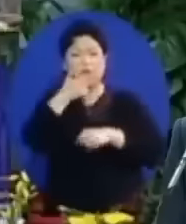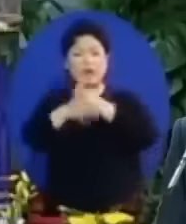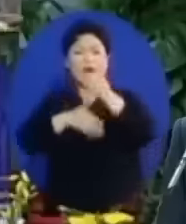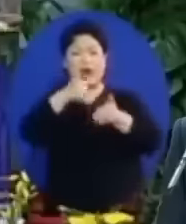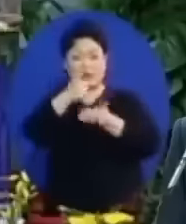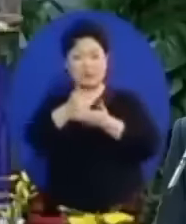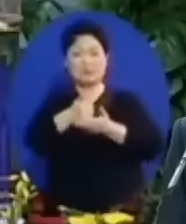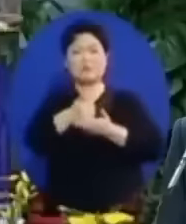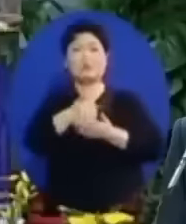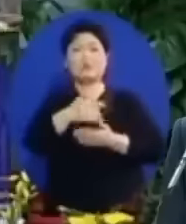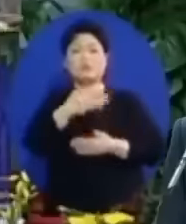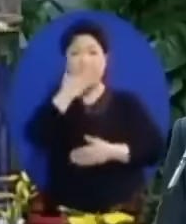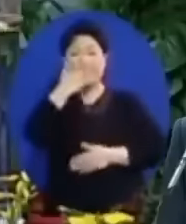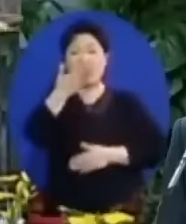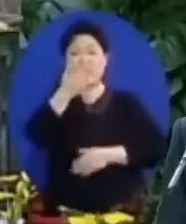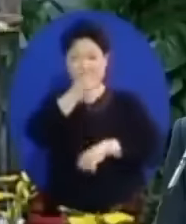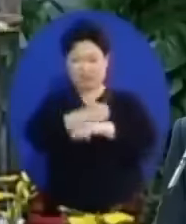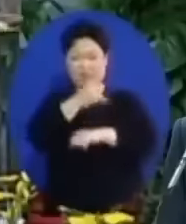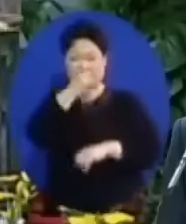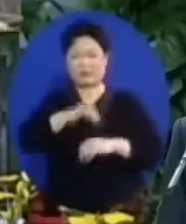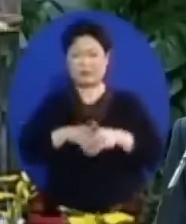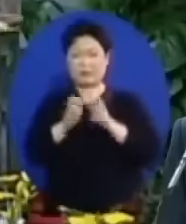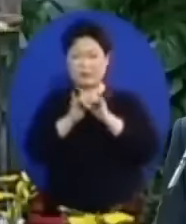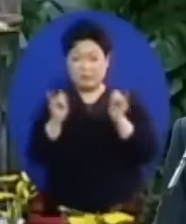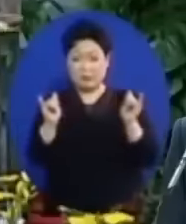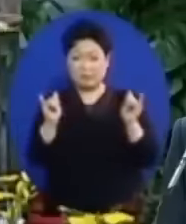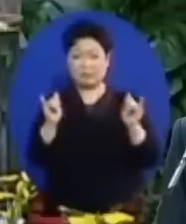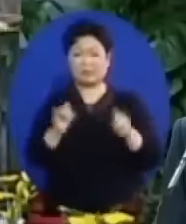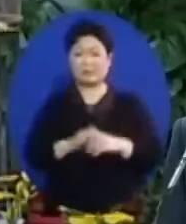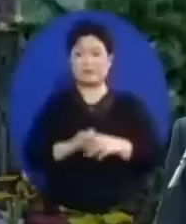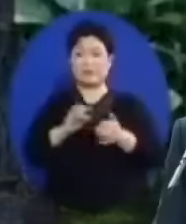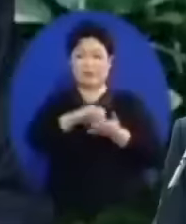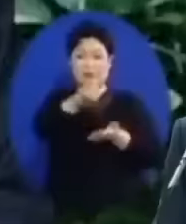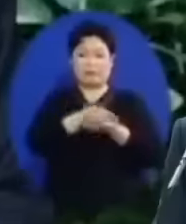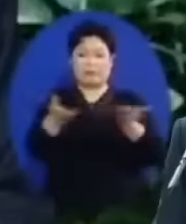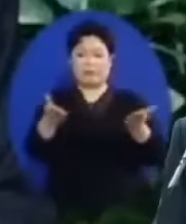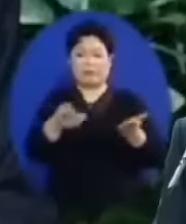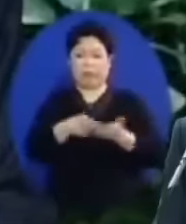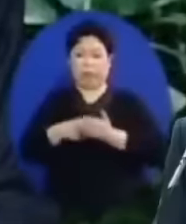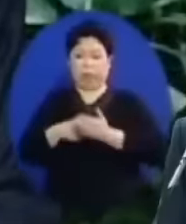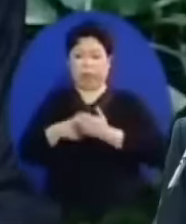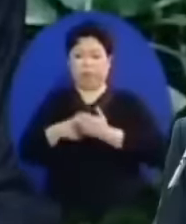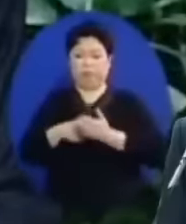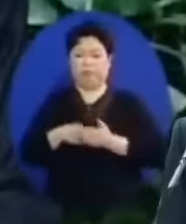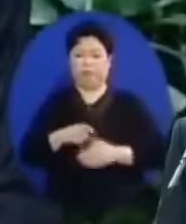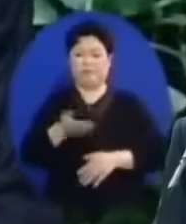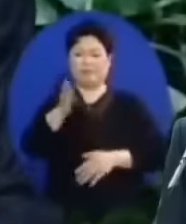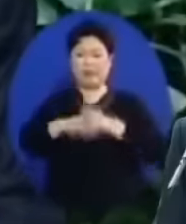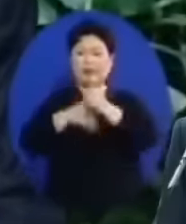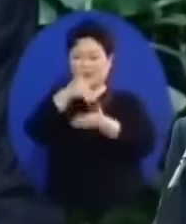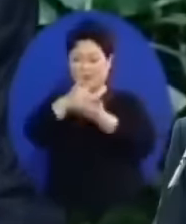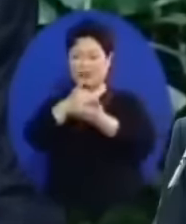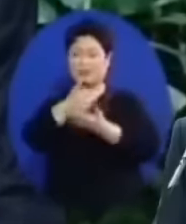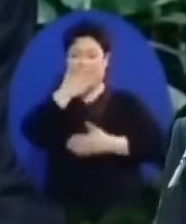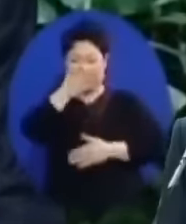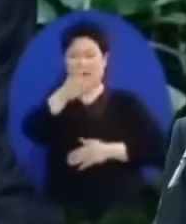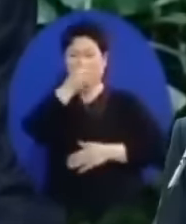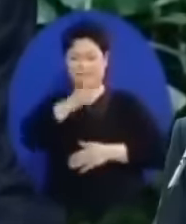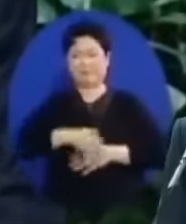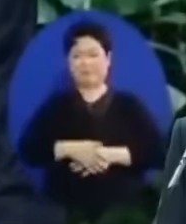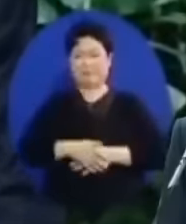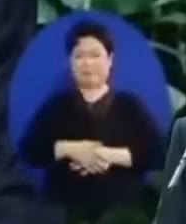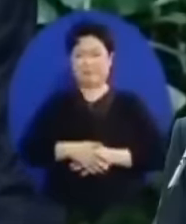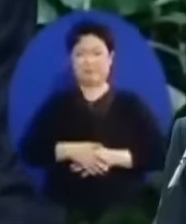다 하실 수 있느니라. 사람은 나누라 하면 못 나누랍니다. 그러나 하나님은 할 수 있습니다.